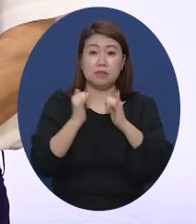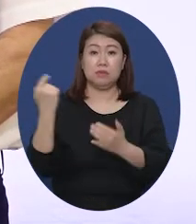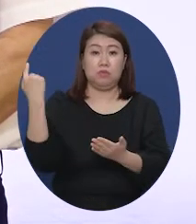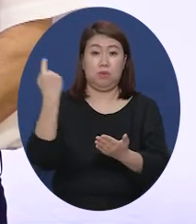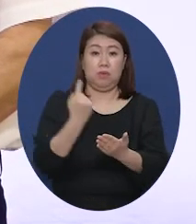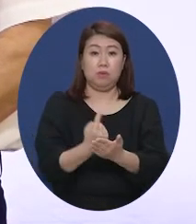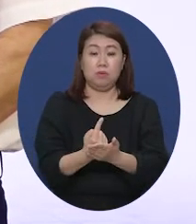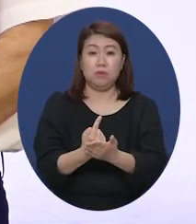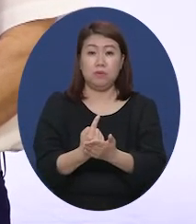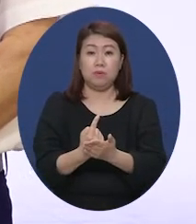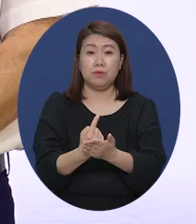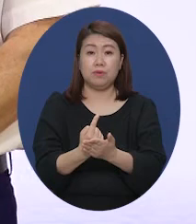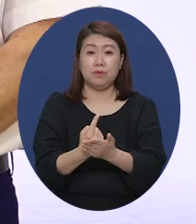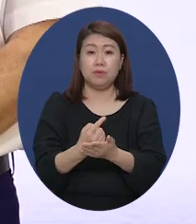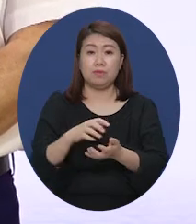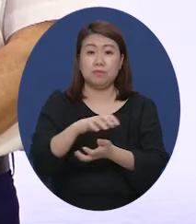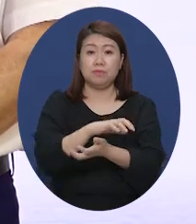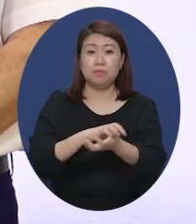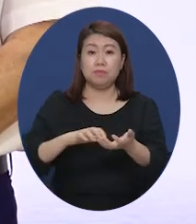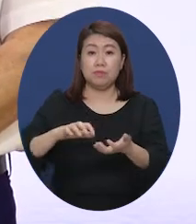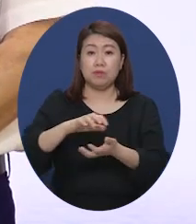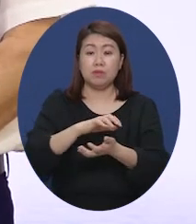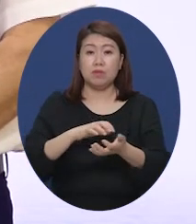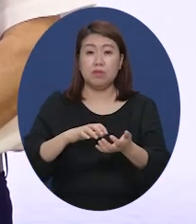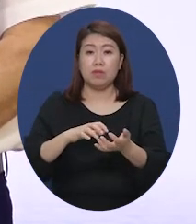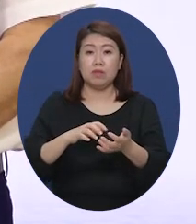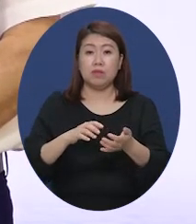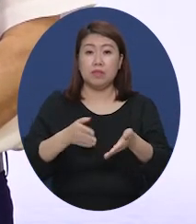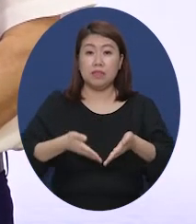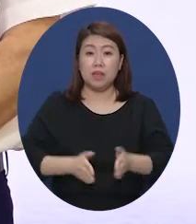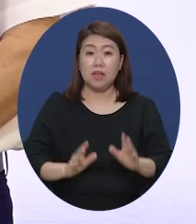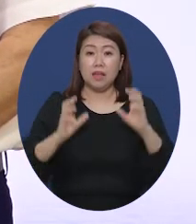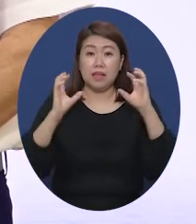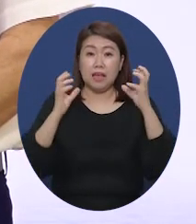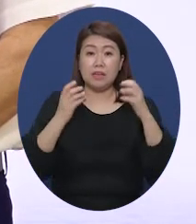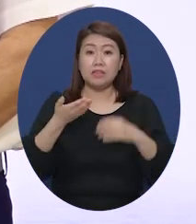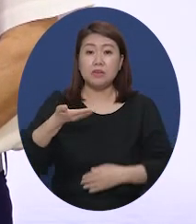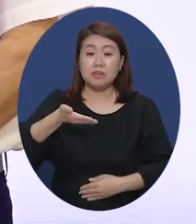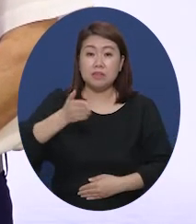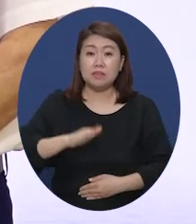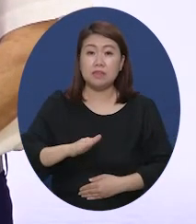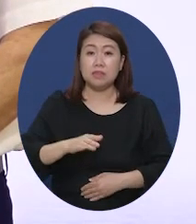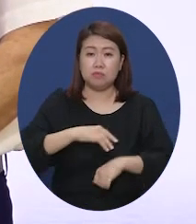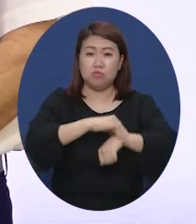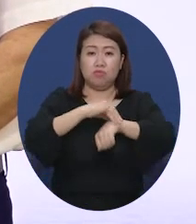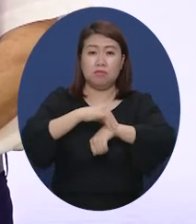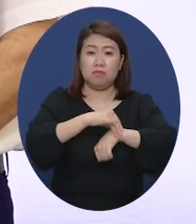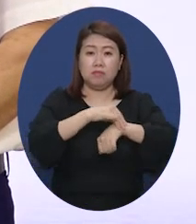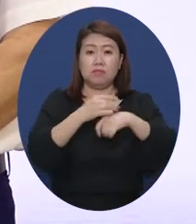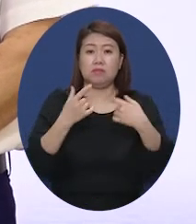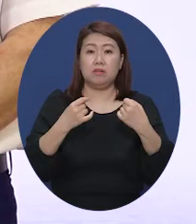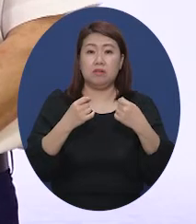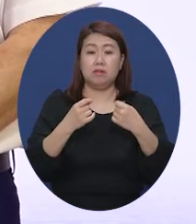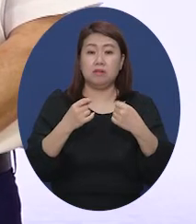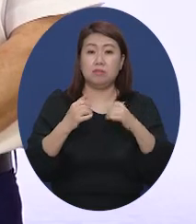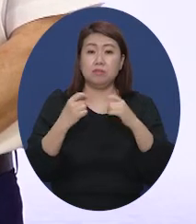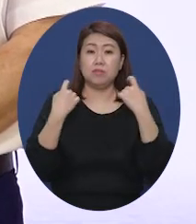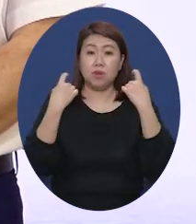그래서 생기는 혼혈들인데 이들이 주인이었는데 지금은 이렇게 관광객이